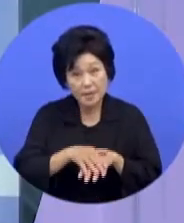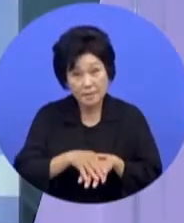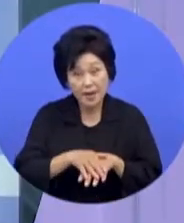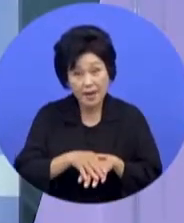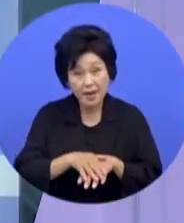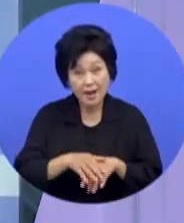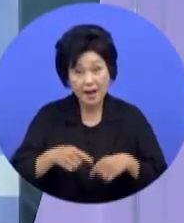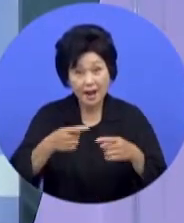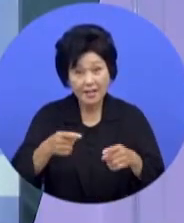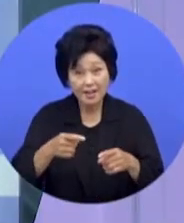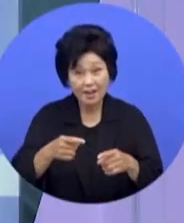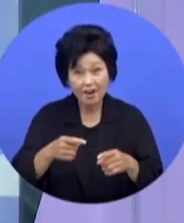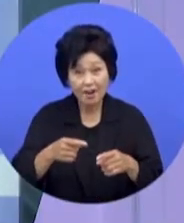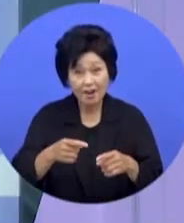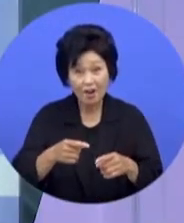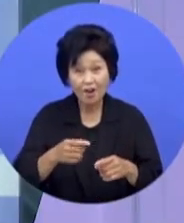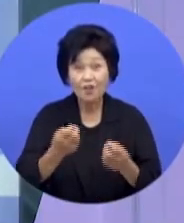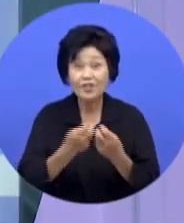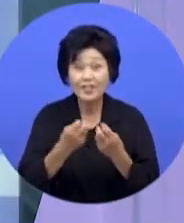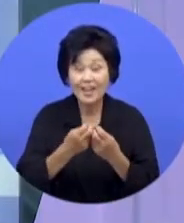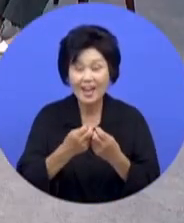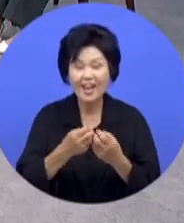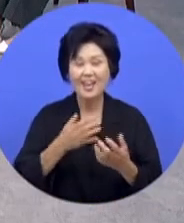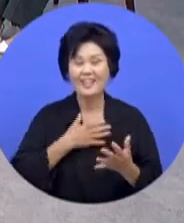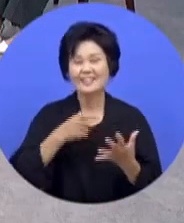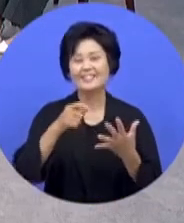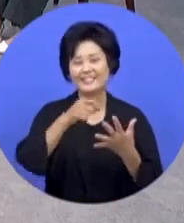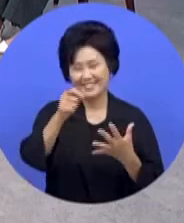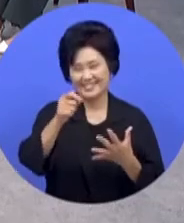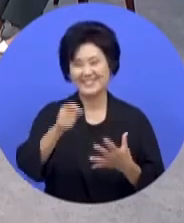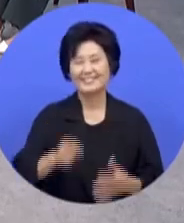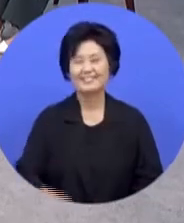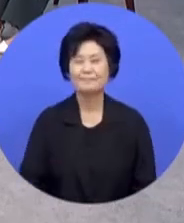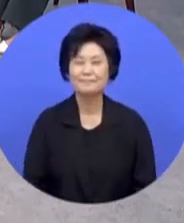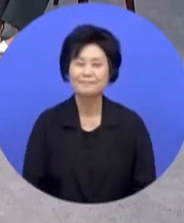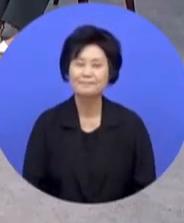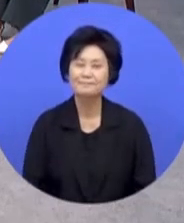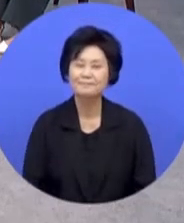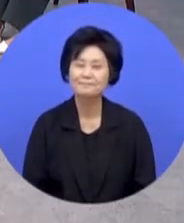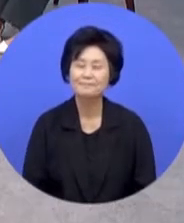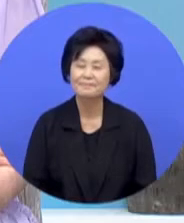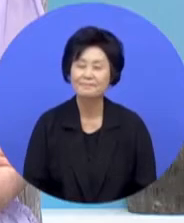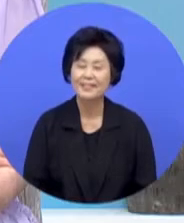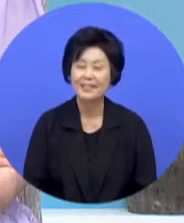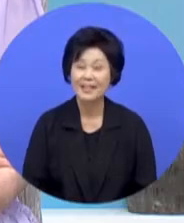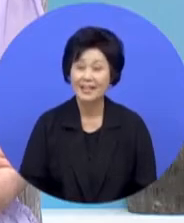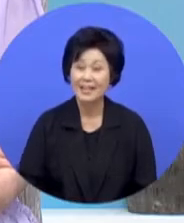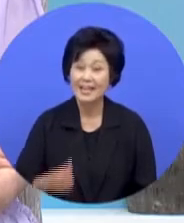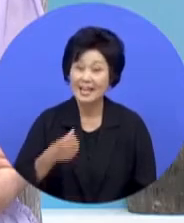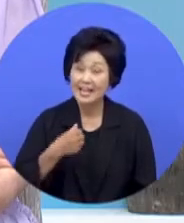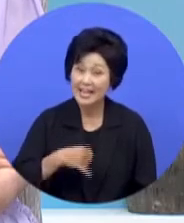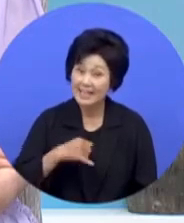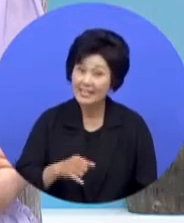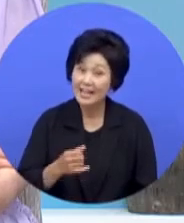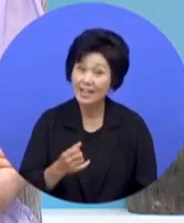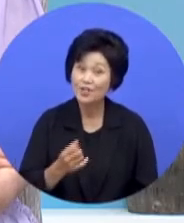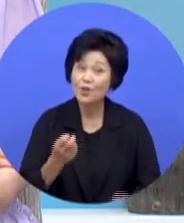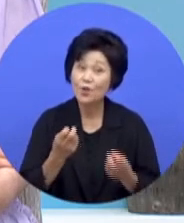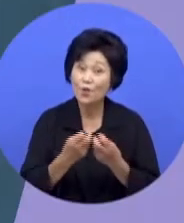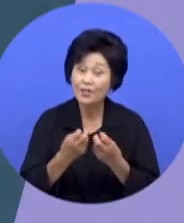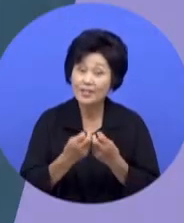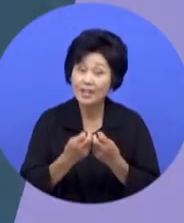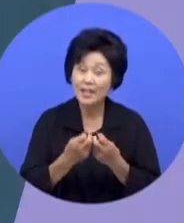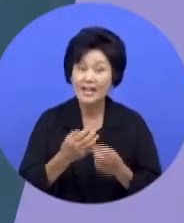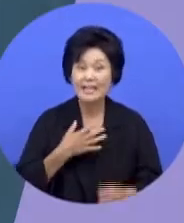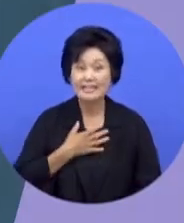그럼 됐네, 뭘. 네, 그래요. 네. 우리 김주영 집사님, 자녀가 어떻게 되세요? 저는 지금 세 아이를